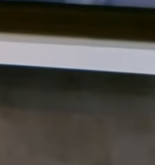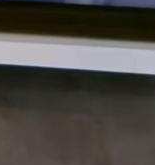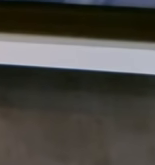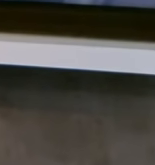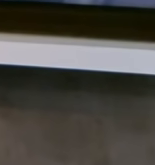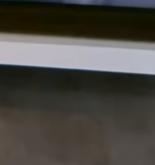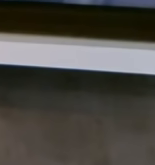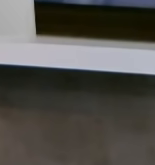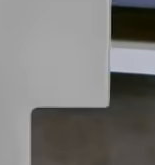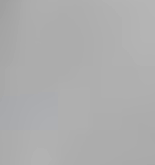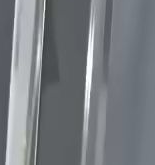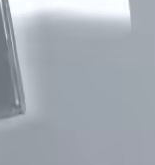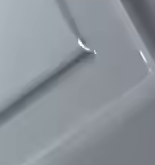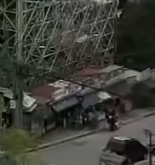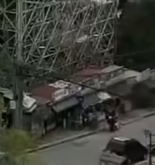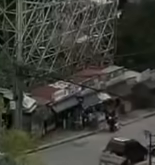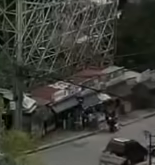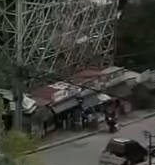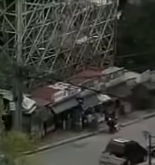tinutukan ni Lea V.